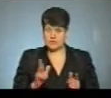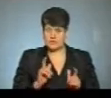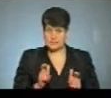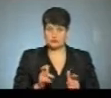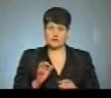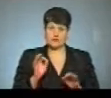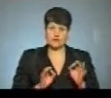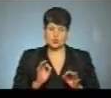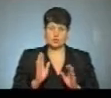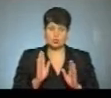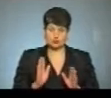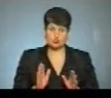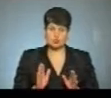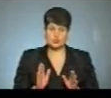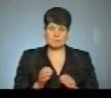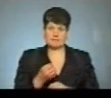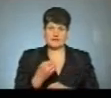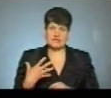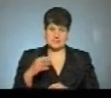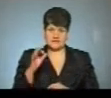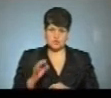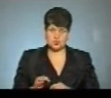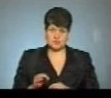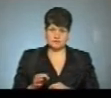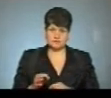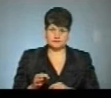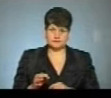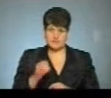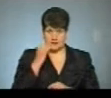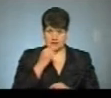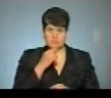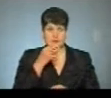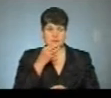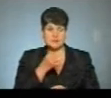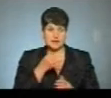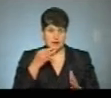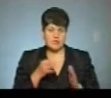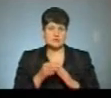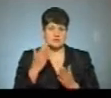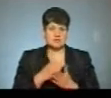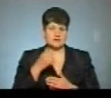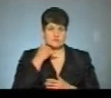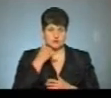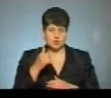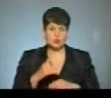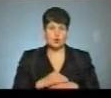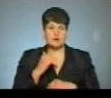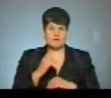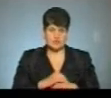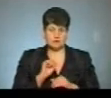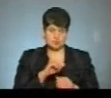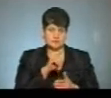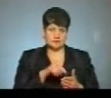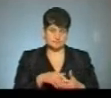відсоток буде становити розрахунковий 15%. Дякую. Мені підказують, до нас телефонує глядач. Доброго вечора. Можете